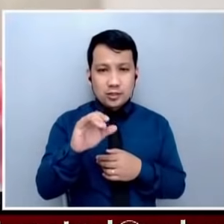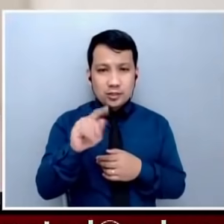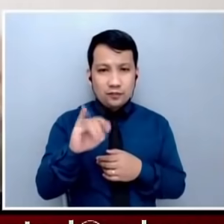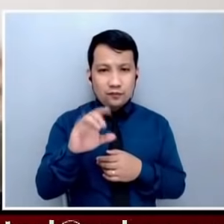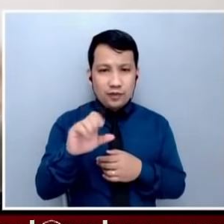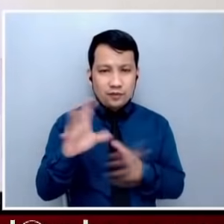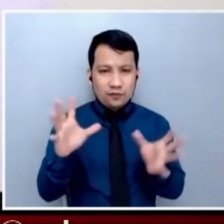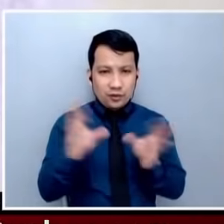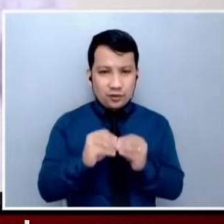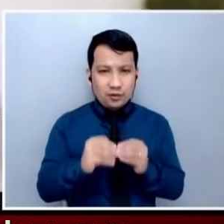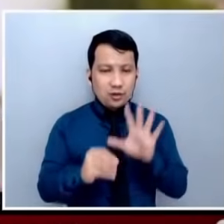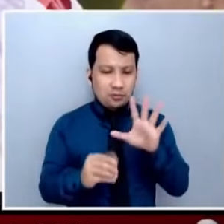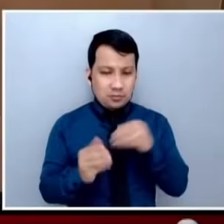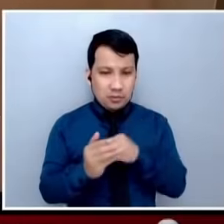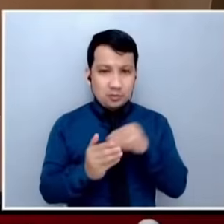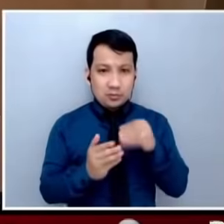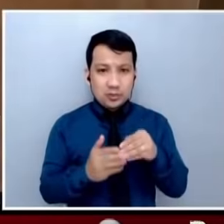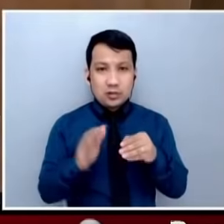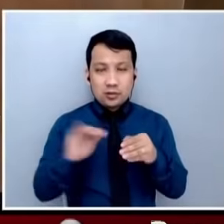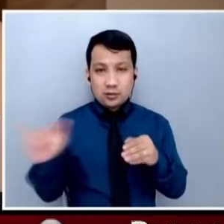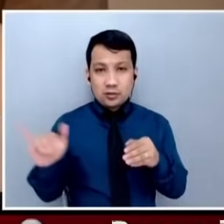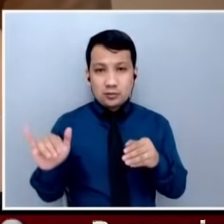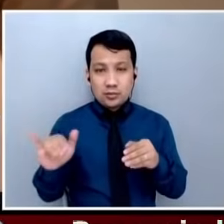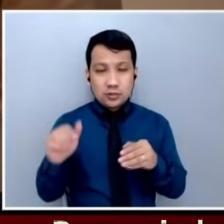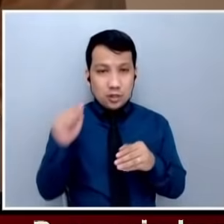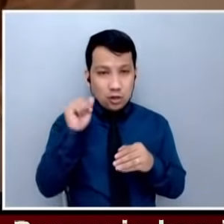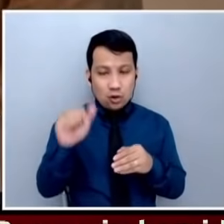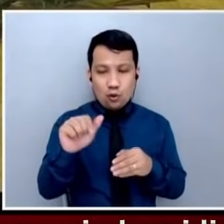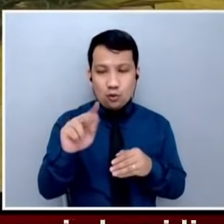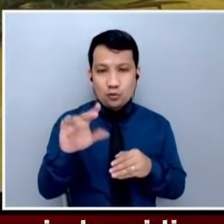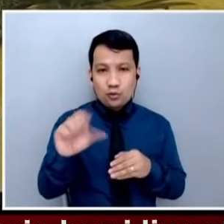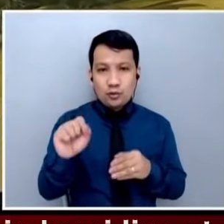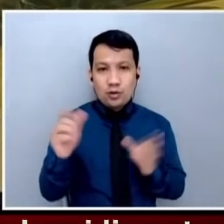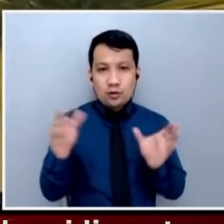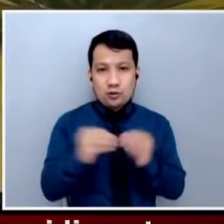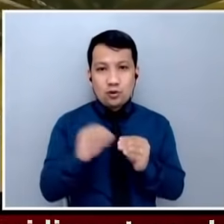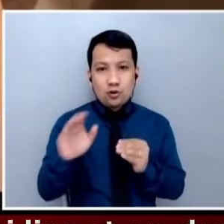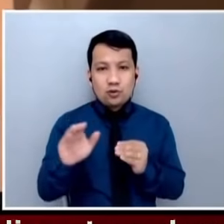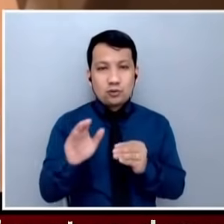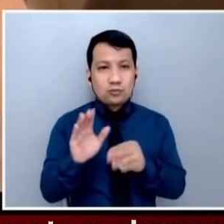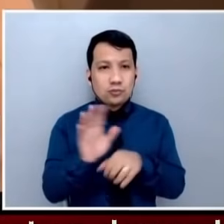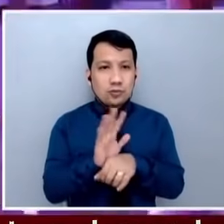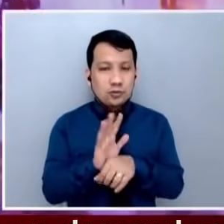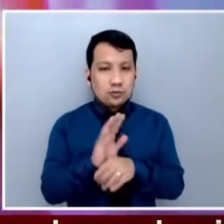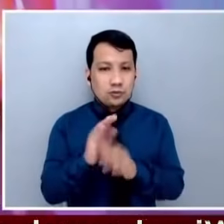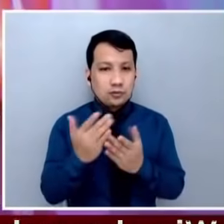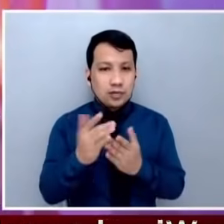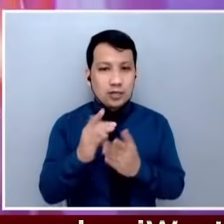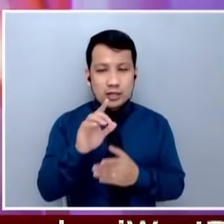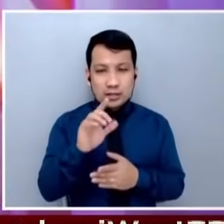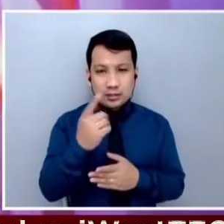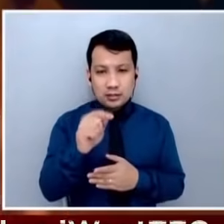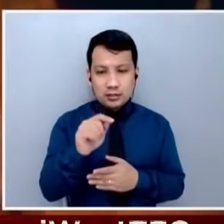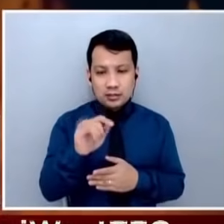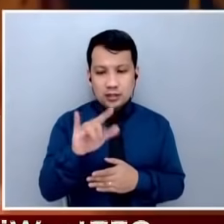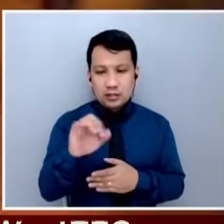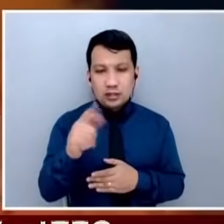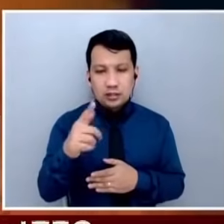combined 5 million streams naman sa audio streaming platform ang kanilang full-length album na The Light.